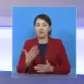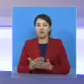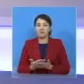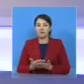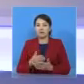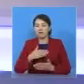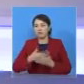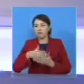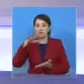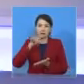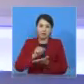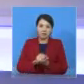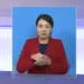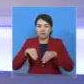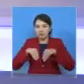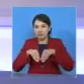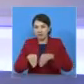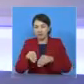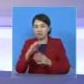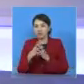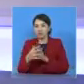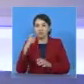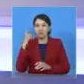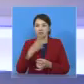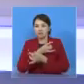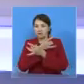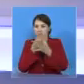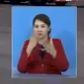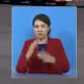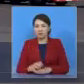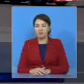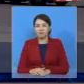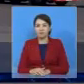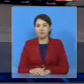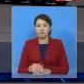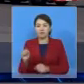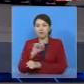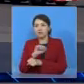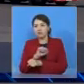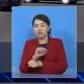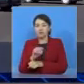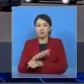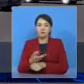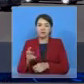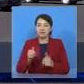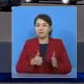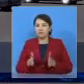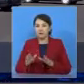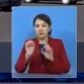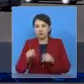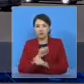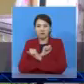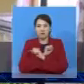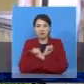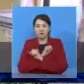района активно занимаются посевом сельскохозяйственных культур. Водители и пассажиры, проезжающие по дороге, могут